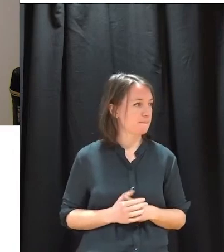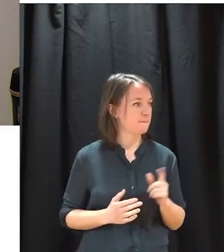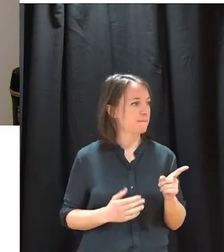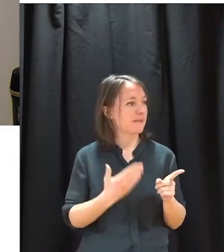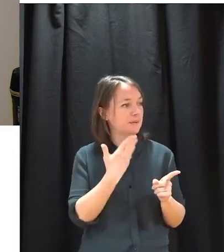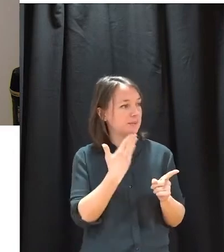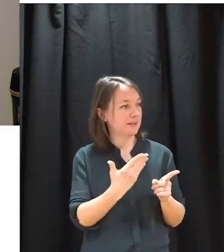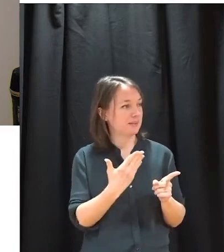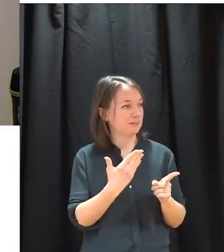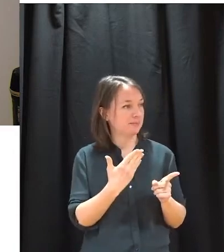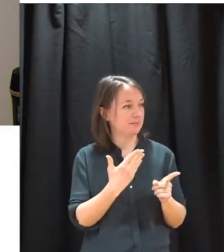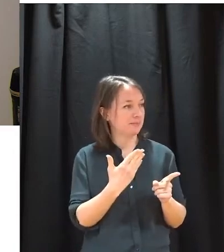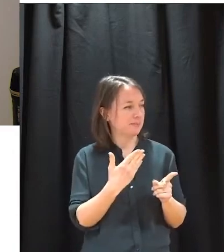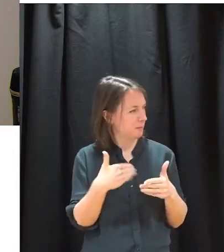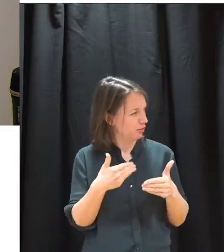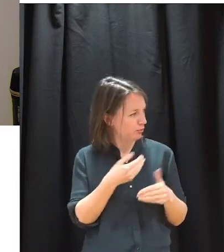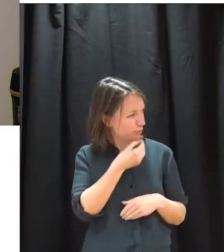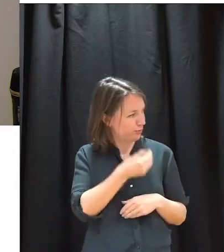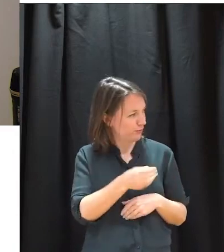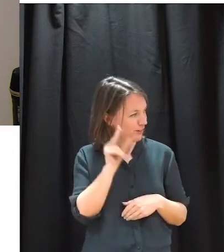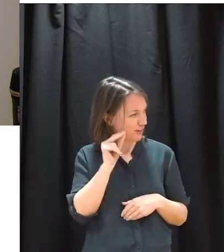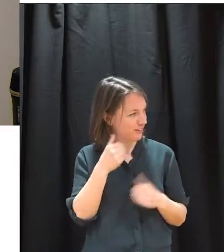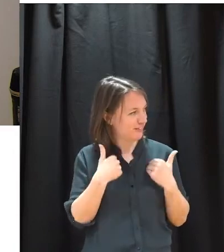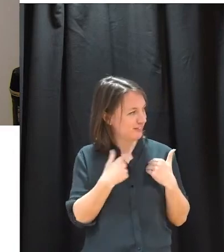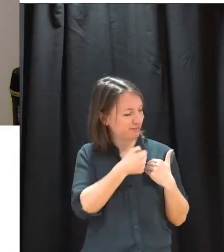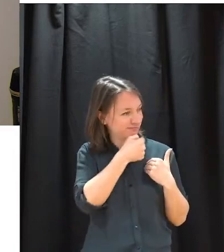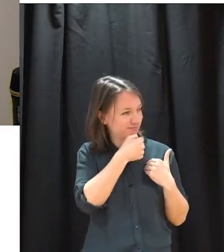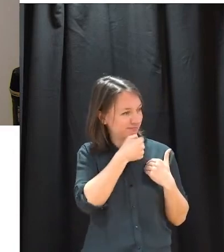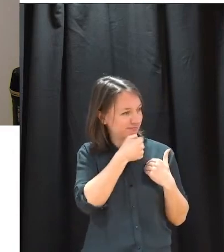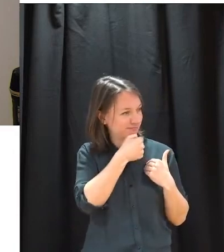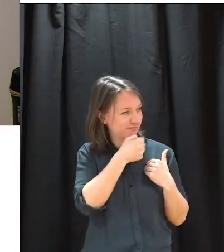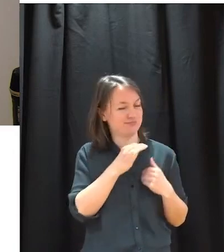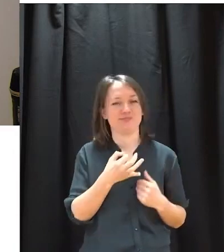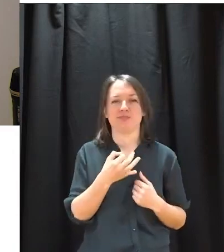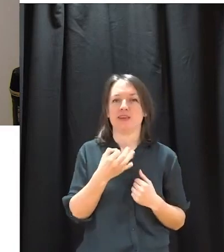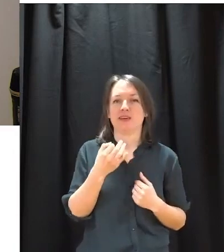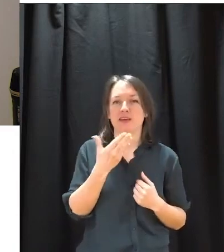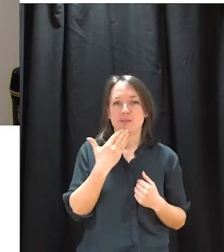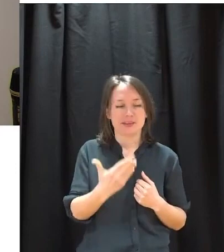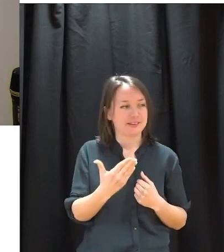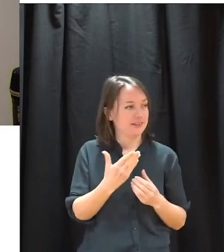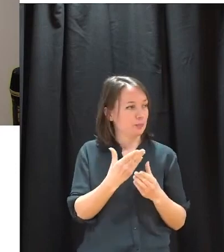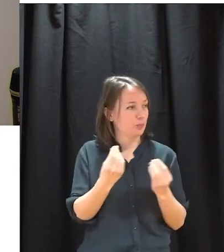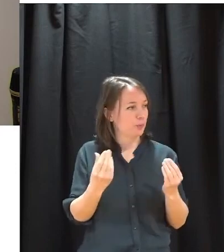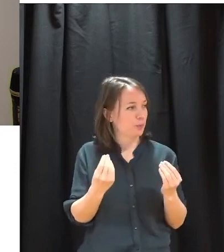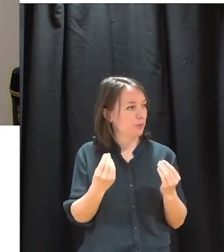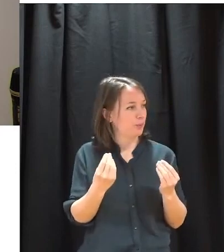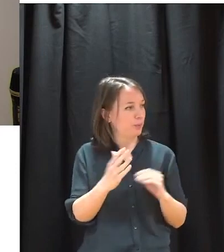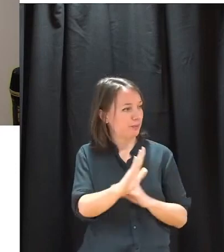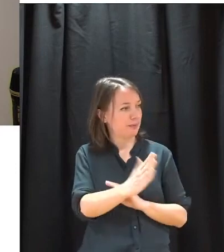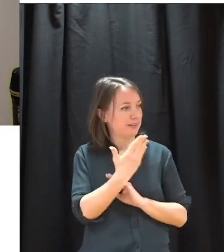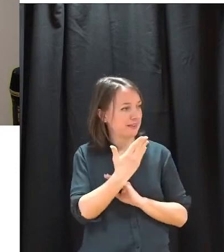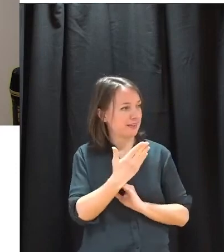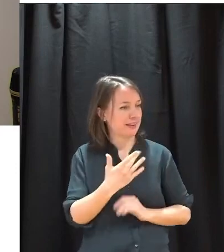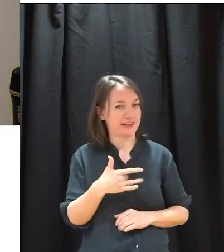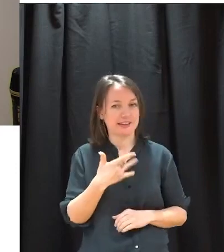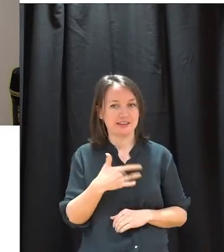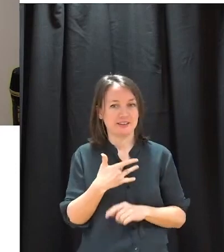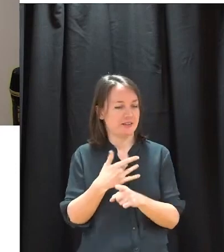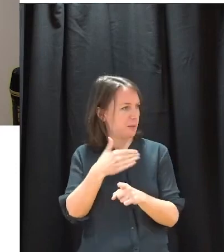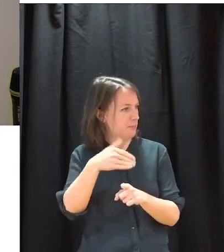Merci beaucoup. Ça marche ? Ouais. Merci beaucoup pour cet exposé très intéressant.